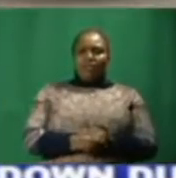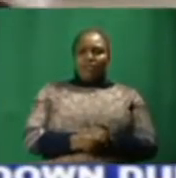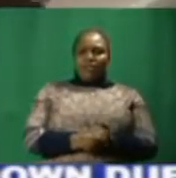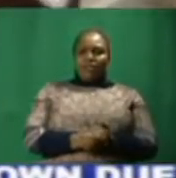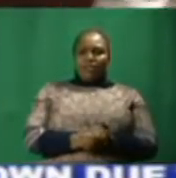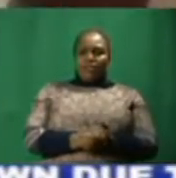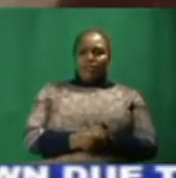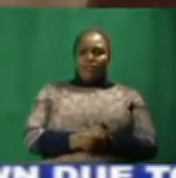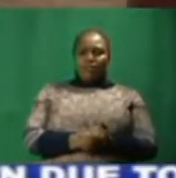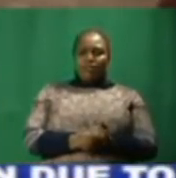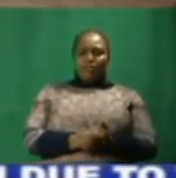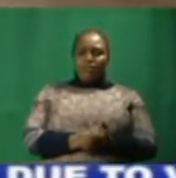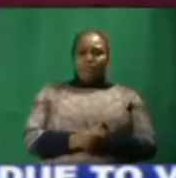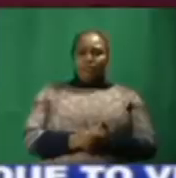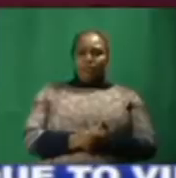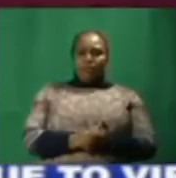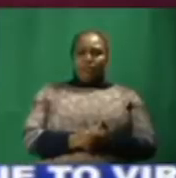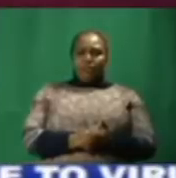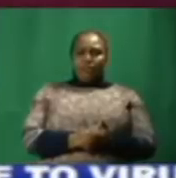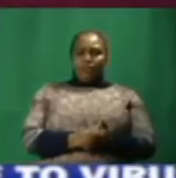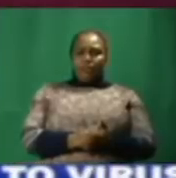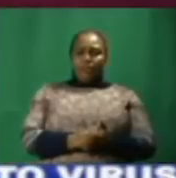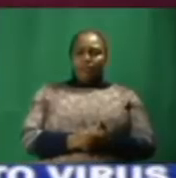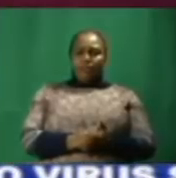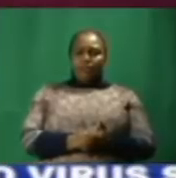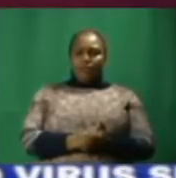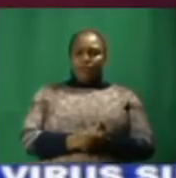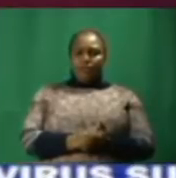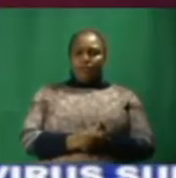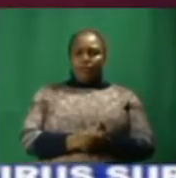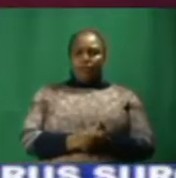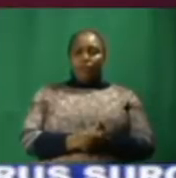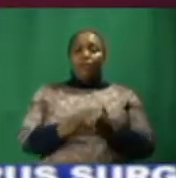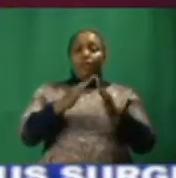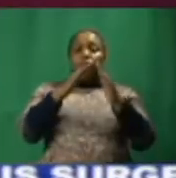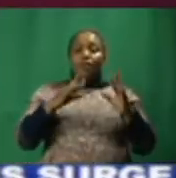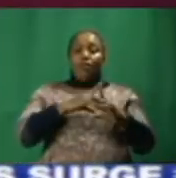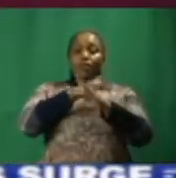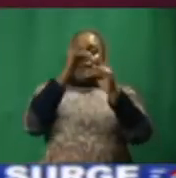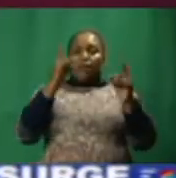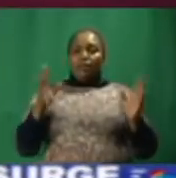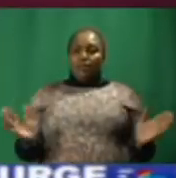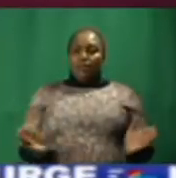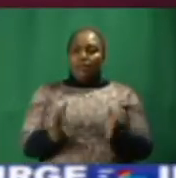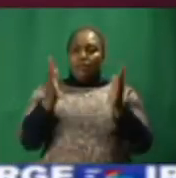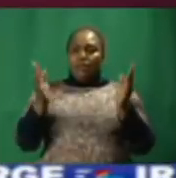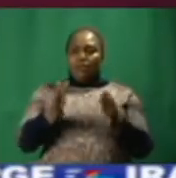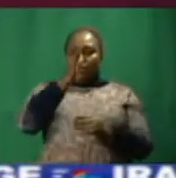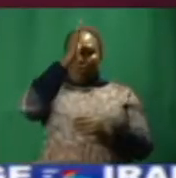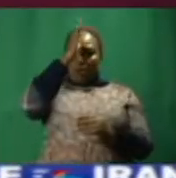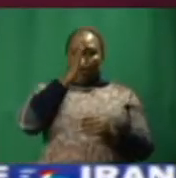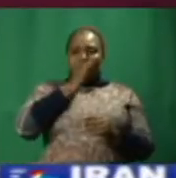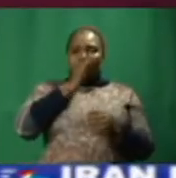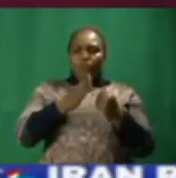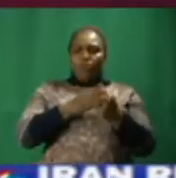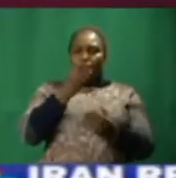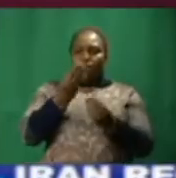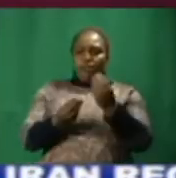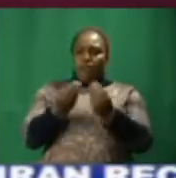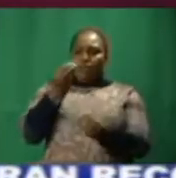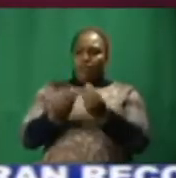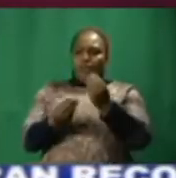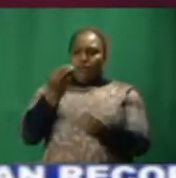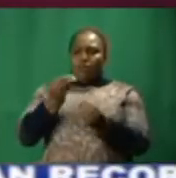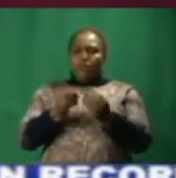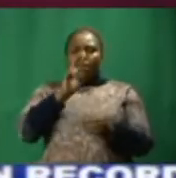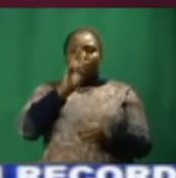nginambongwa Dube sisembabane. Litiko letempilo likhuthata abadali kakhulukati badali bebantfana labo